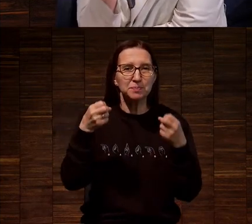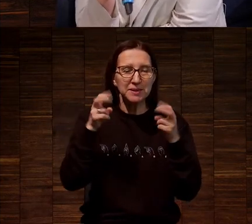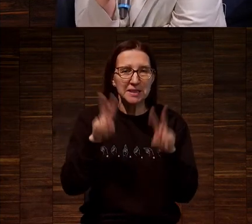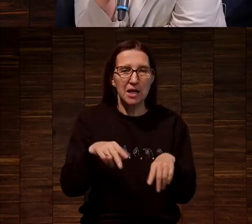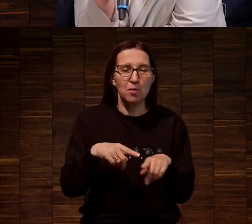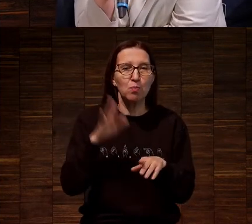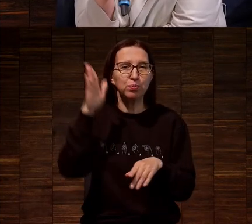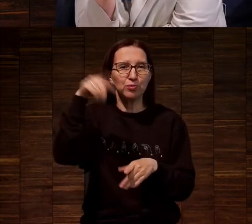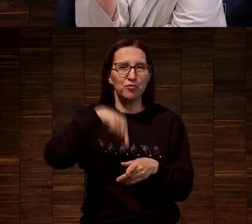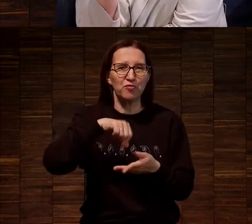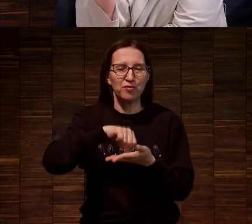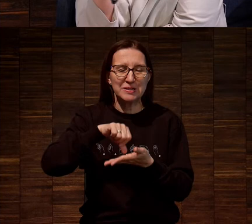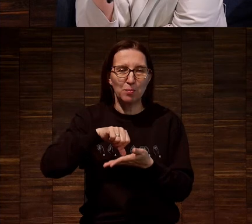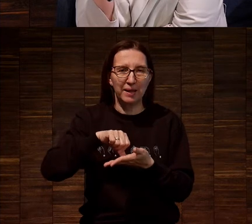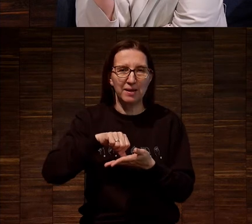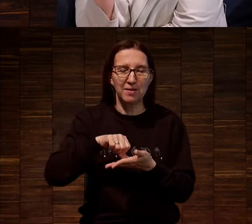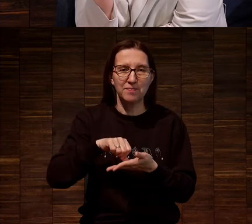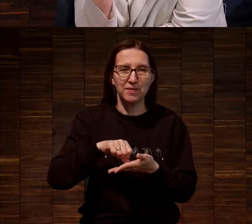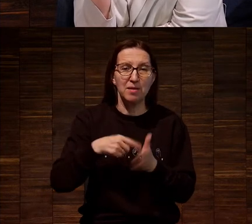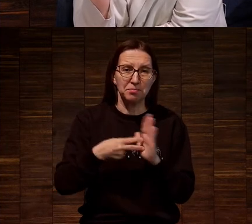предусмотрено выступление